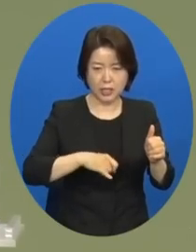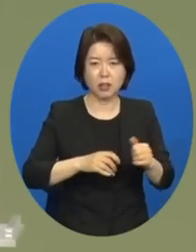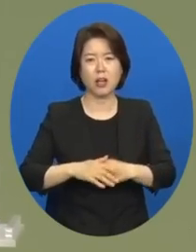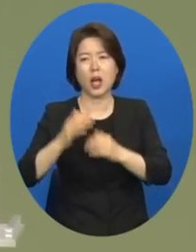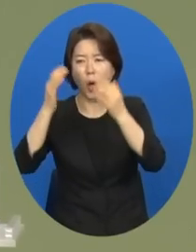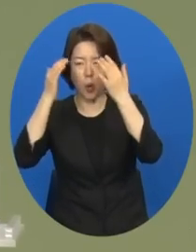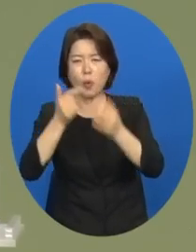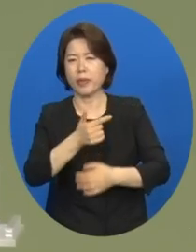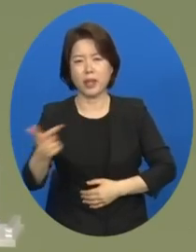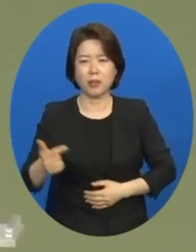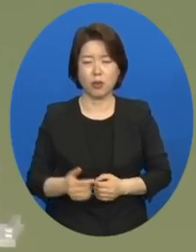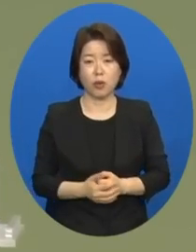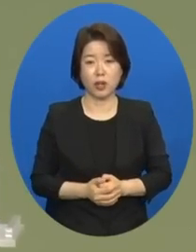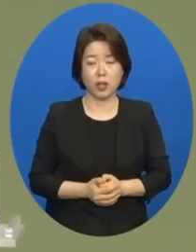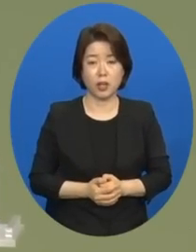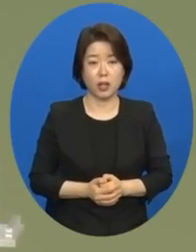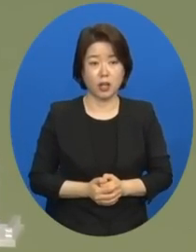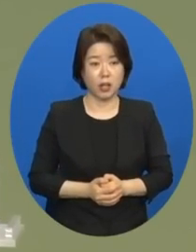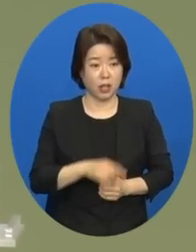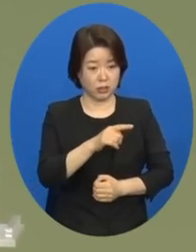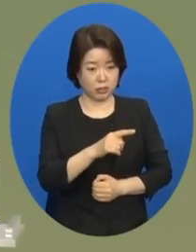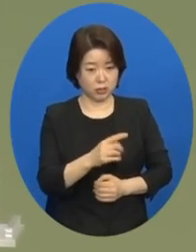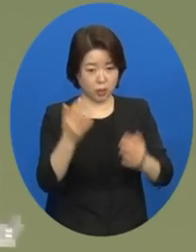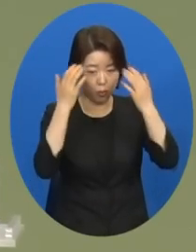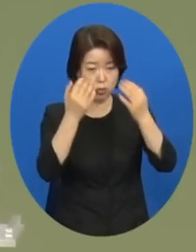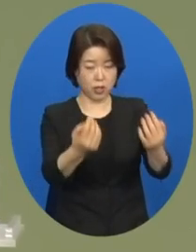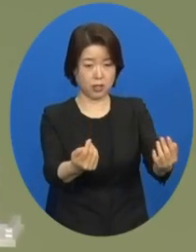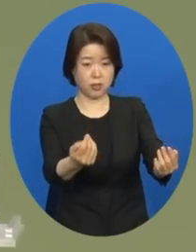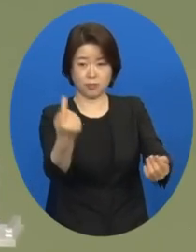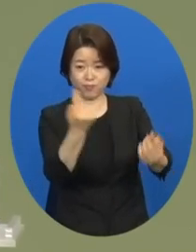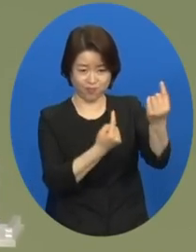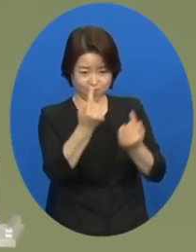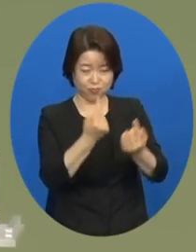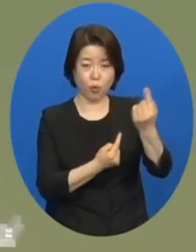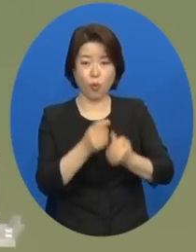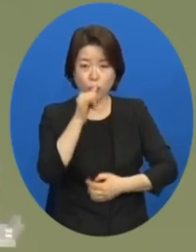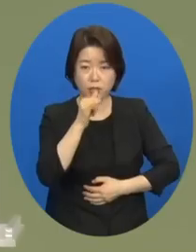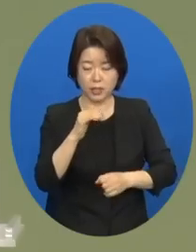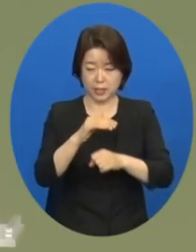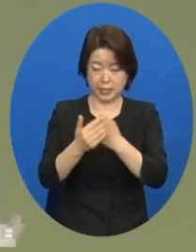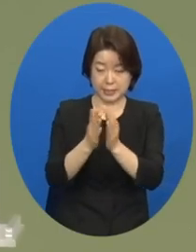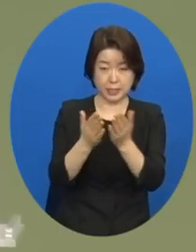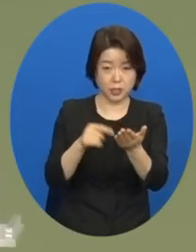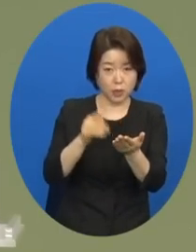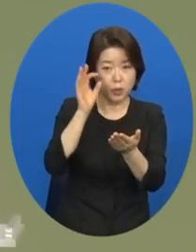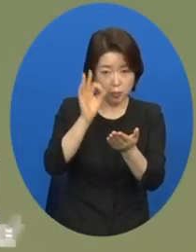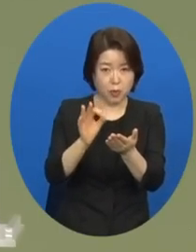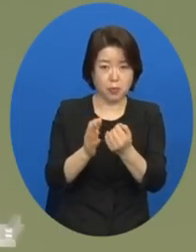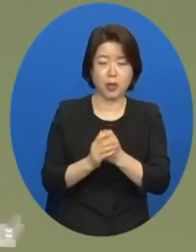그런 고난이 오다 보니까 성경이 인간의 그